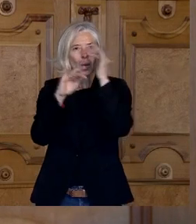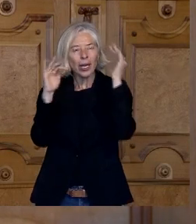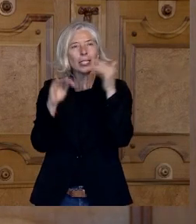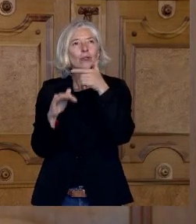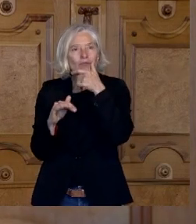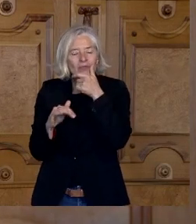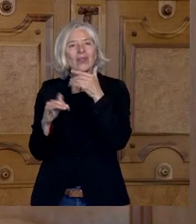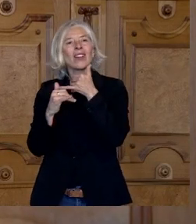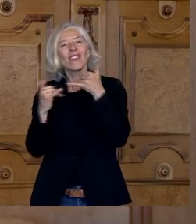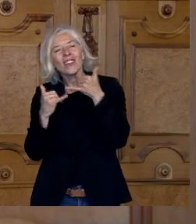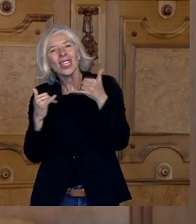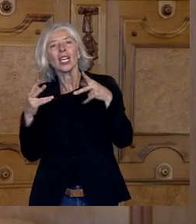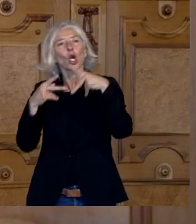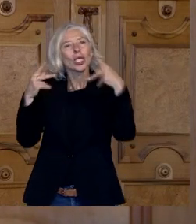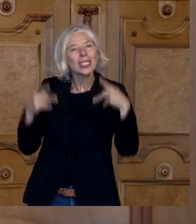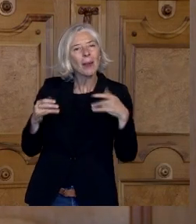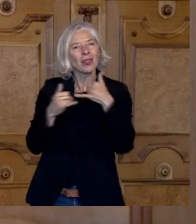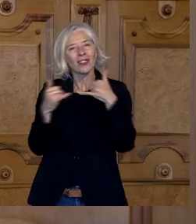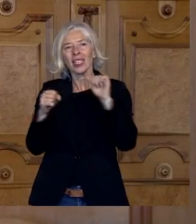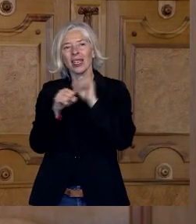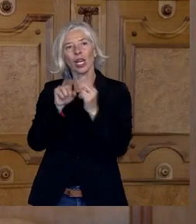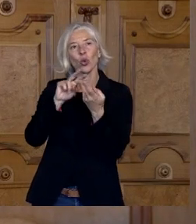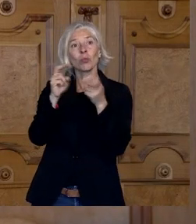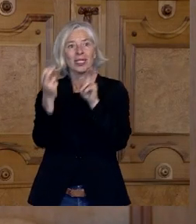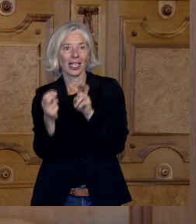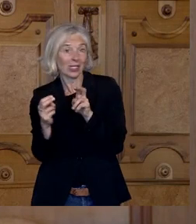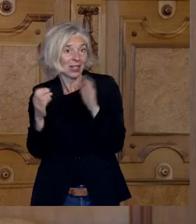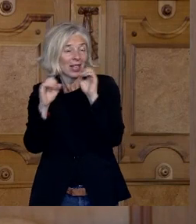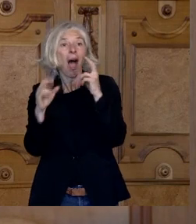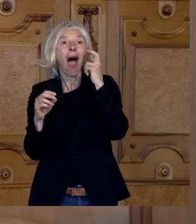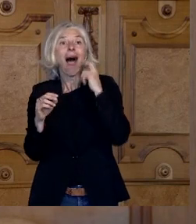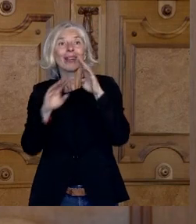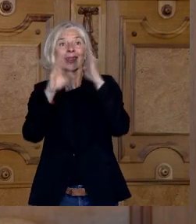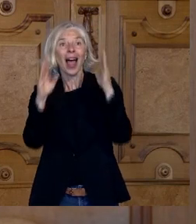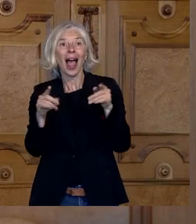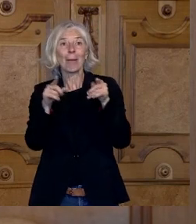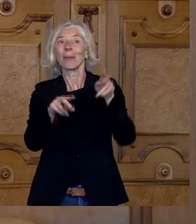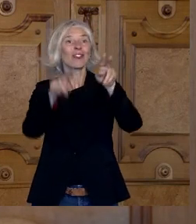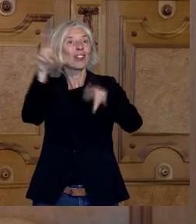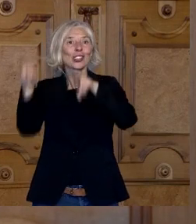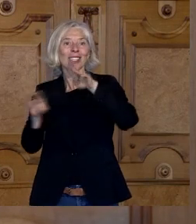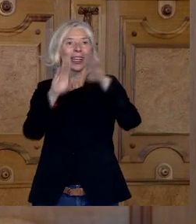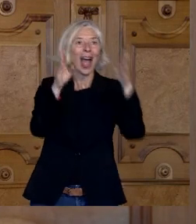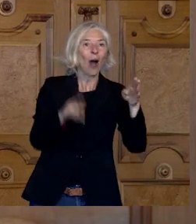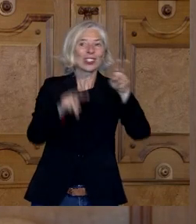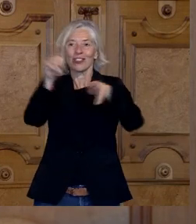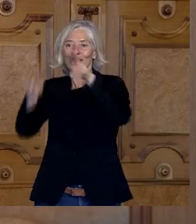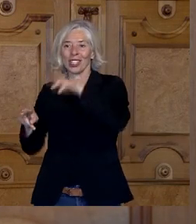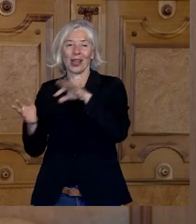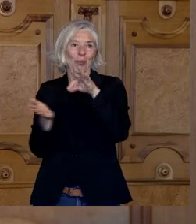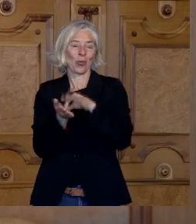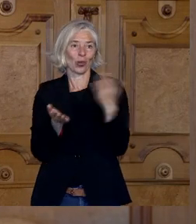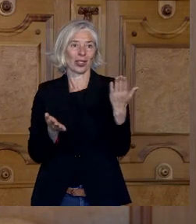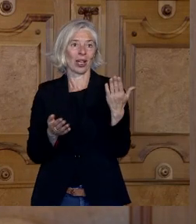verschiedene strukturelle bauliche Vorgaben in den Häusern haben. Auf der einen Seite kann eine Einrichtung einen zentralen